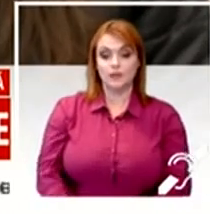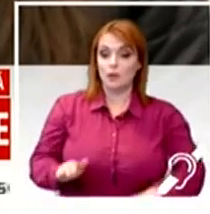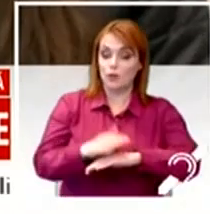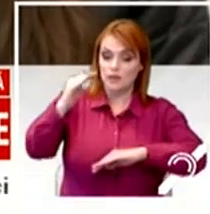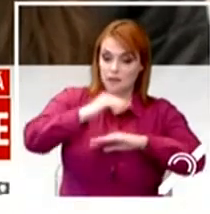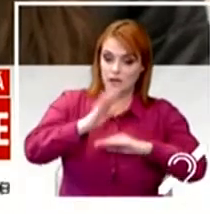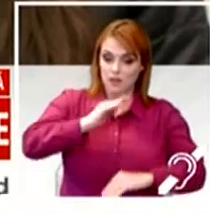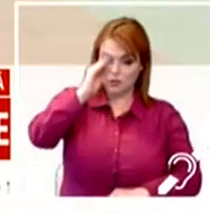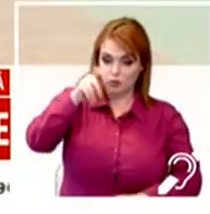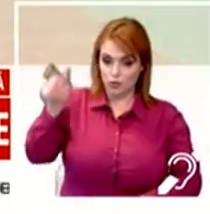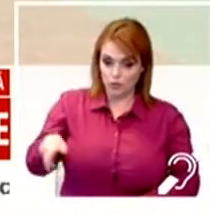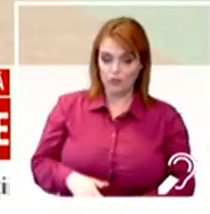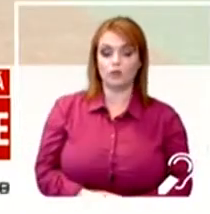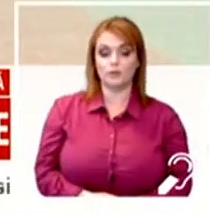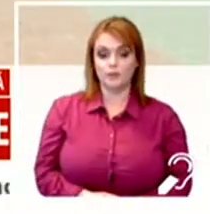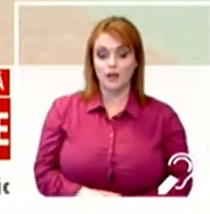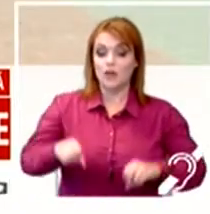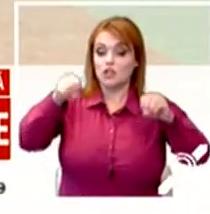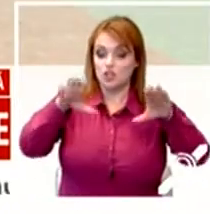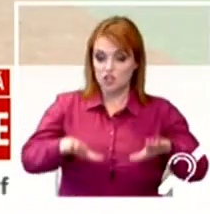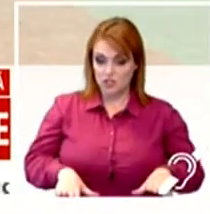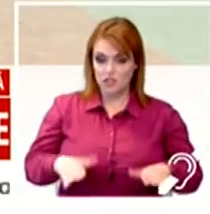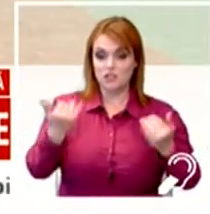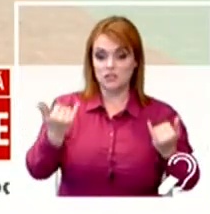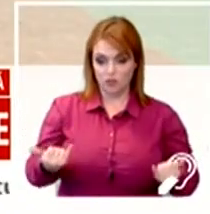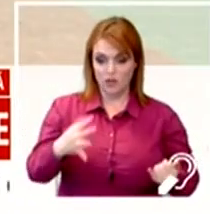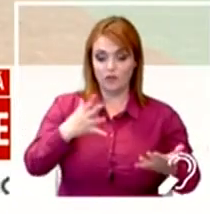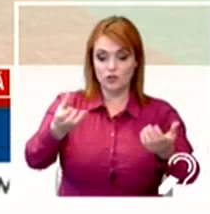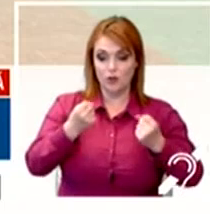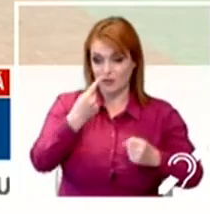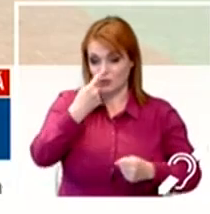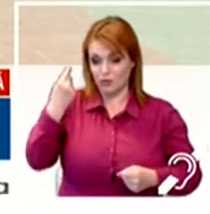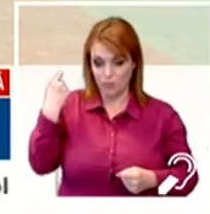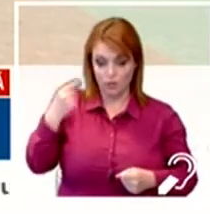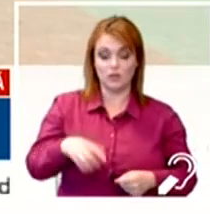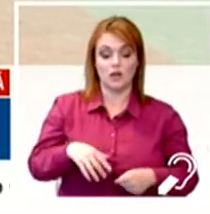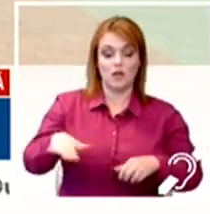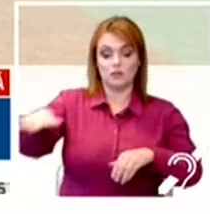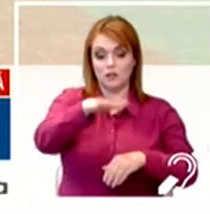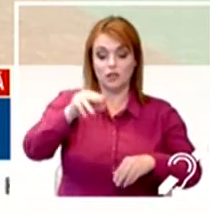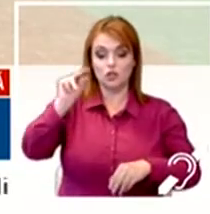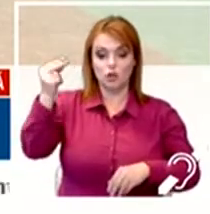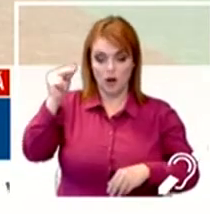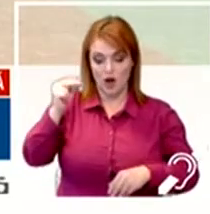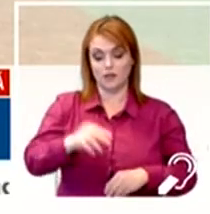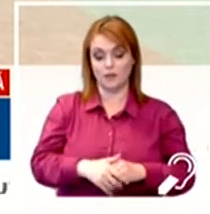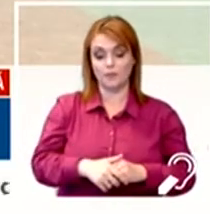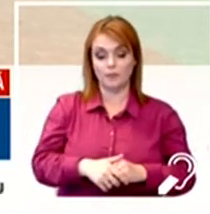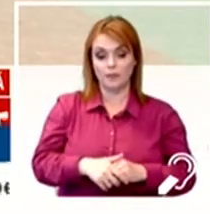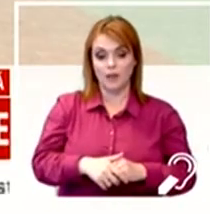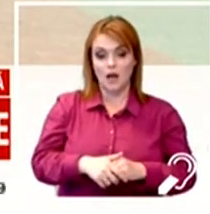Bună seara, Vadim, bună seara, doamnelor și domnilor. Decizia a fost luată cu puțin timp în urmă de magistrații judecătoriei Chișinău, sediu